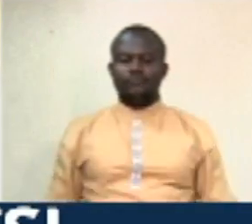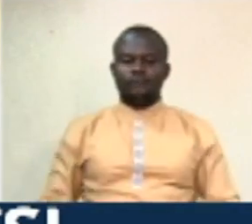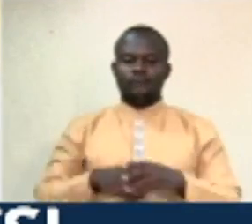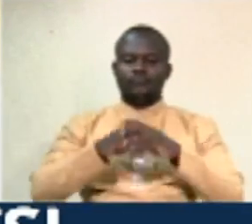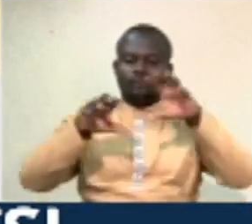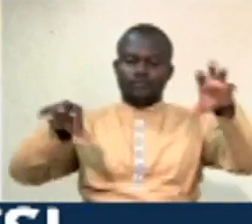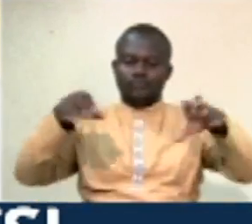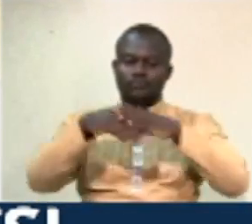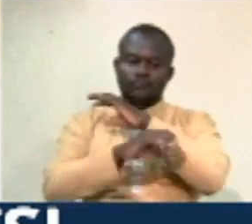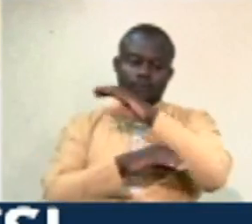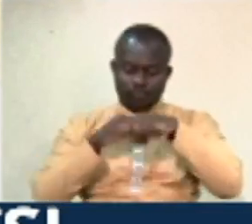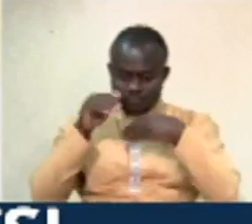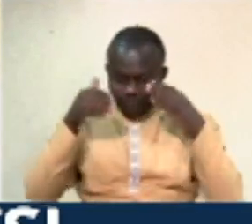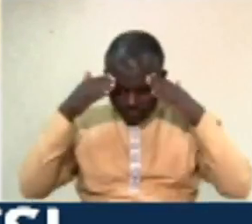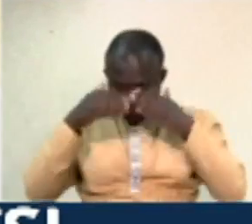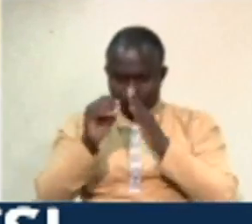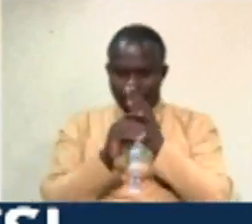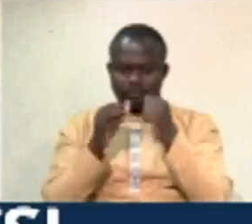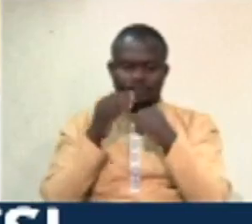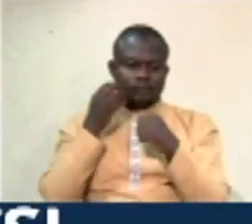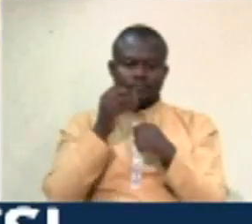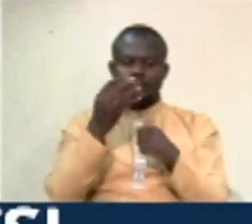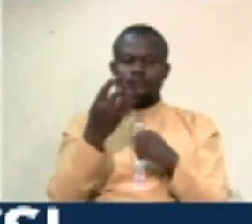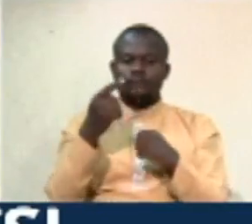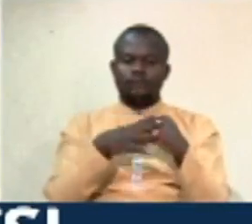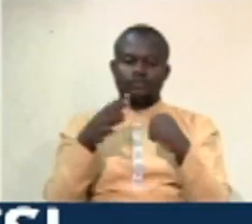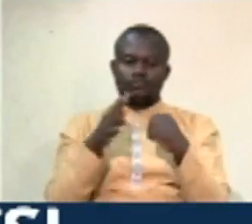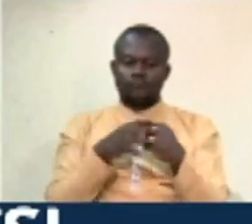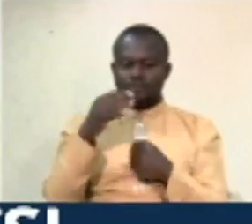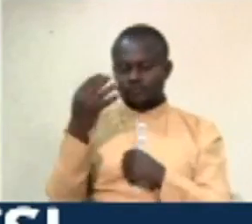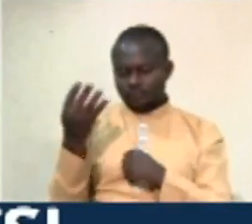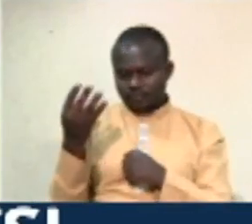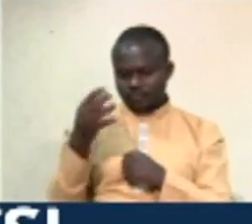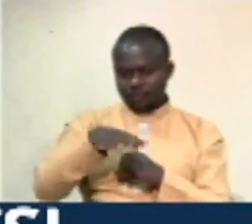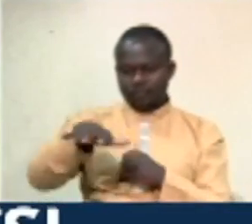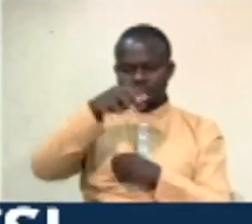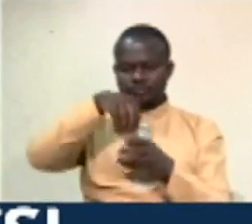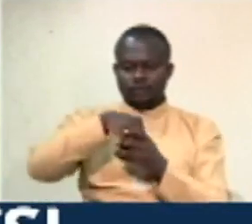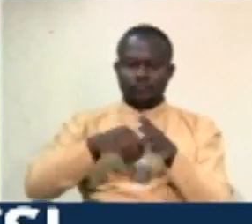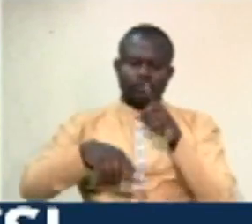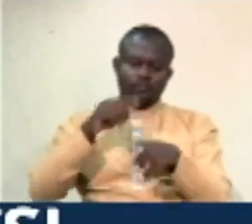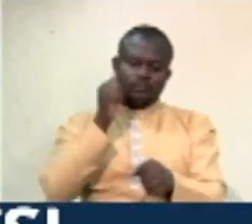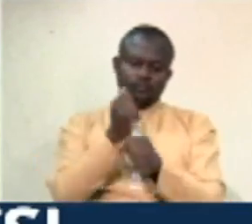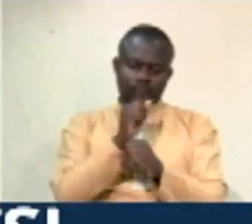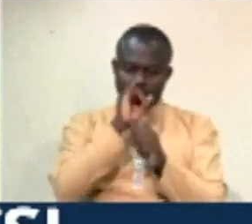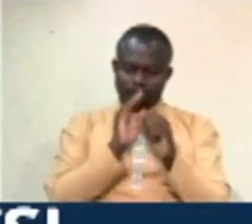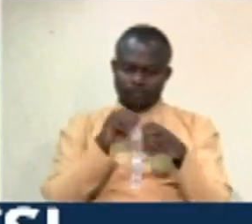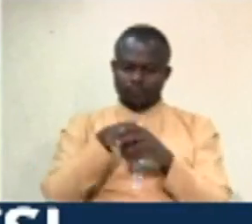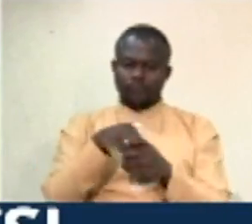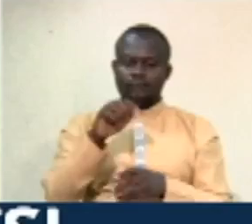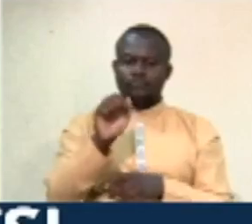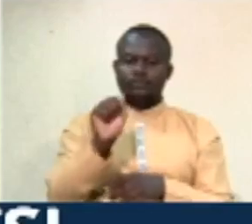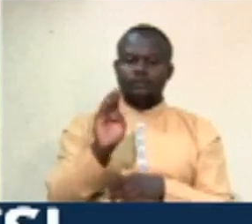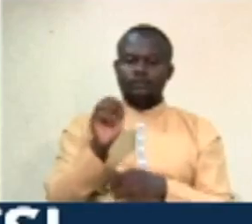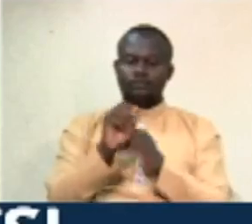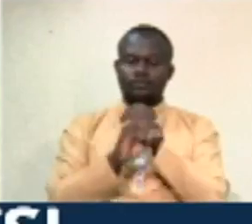bitandukanye by'igihugu byaribasiwe kuri itariki ya 8 Mata igihumbi kimwe magana cyenda mirongo icyenda na kane. Aha harimo ubwicanyi bwakorewe abatutsi muri komine Taba